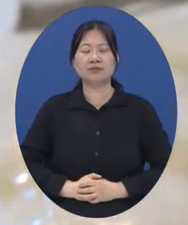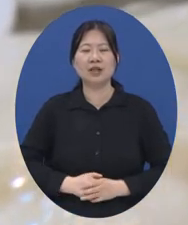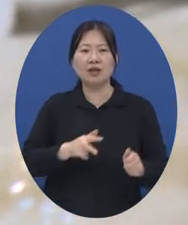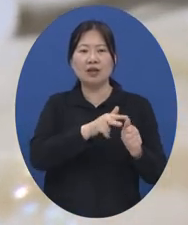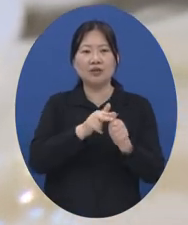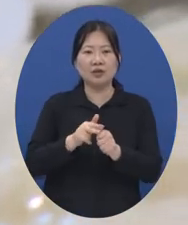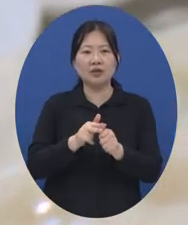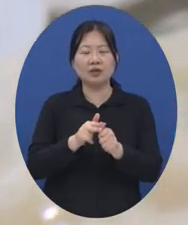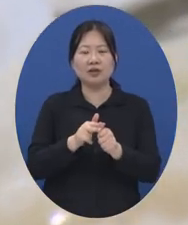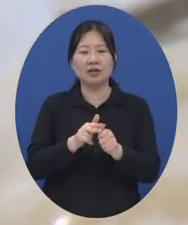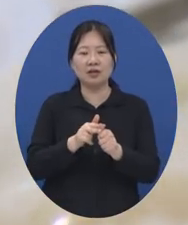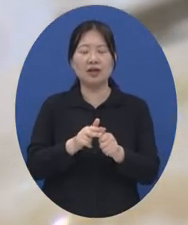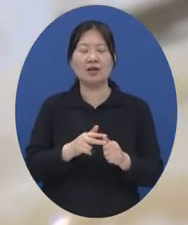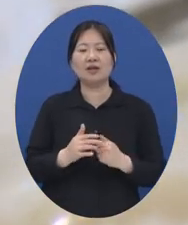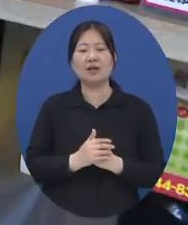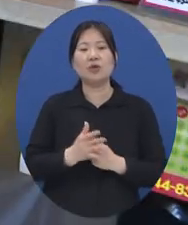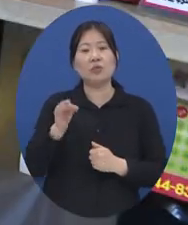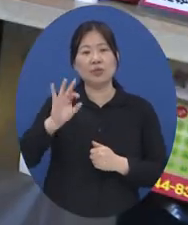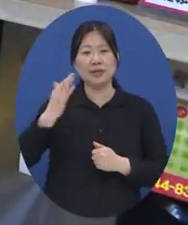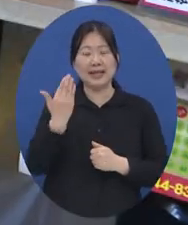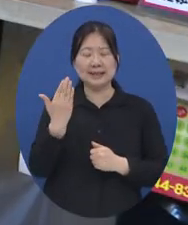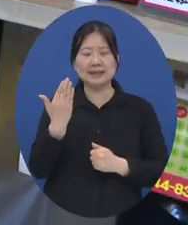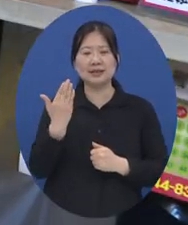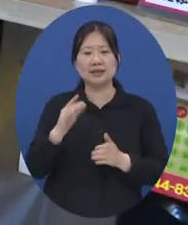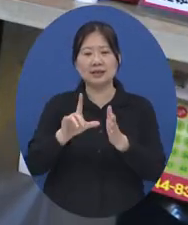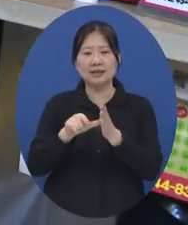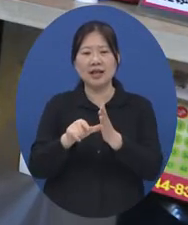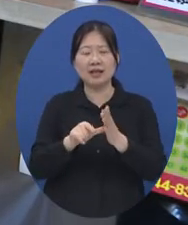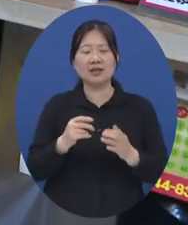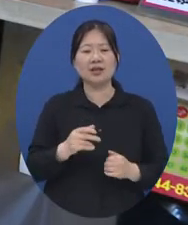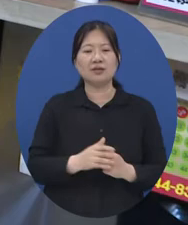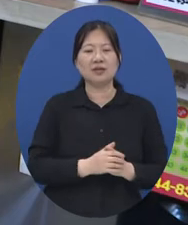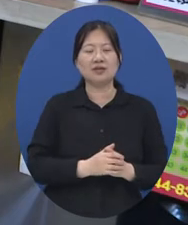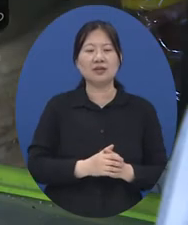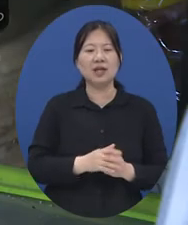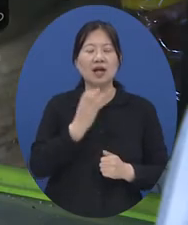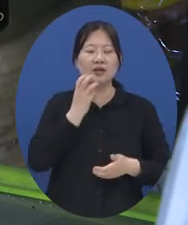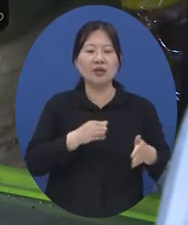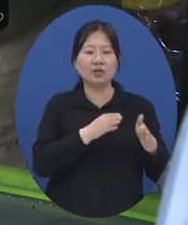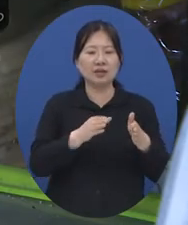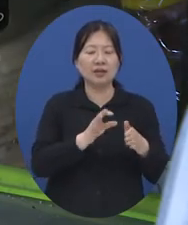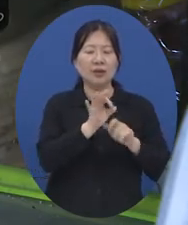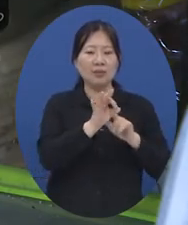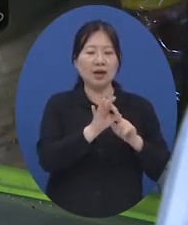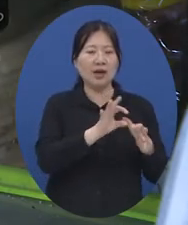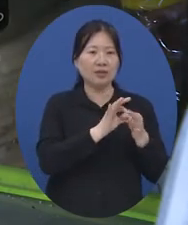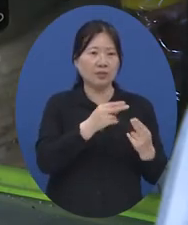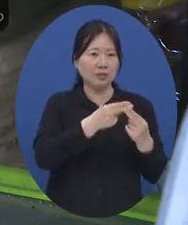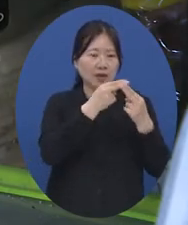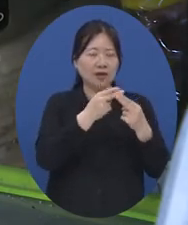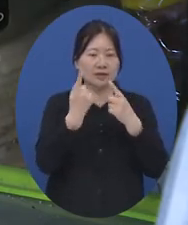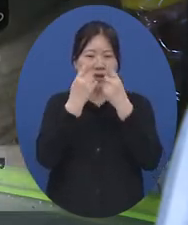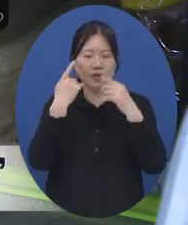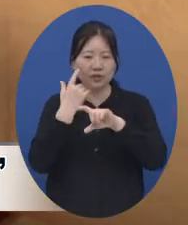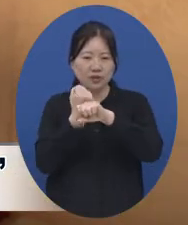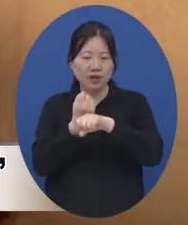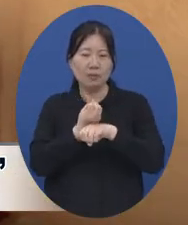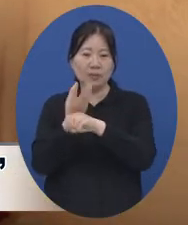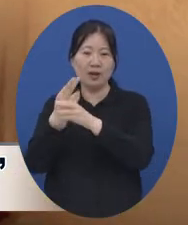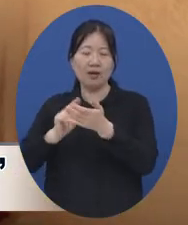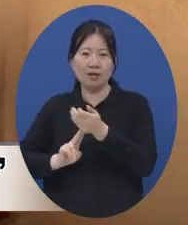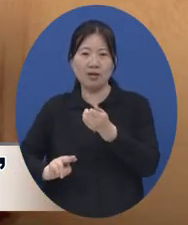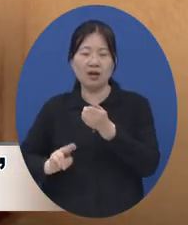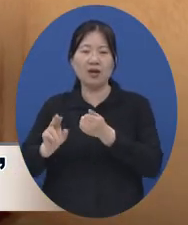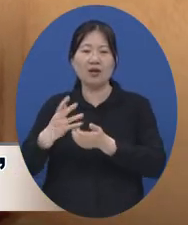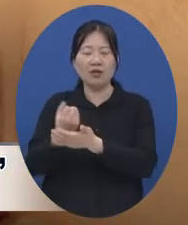데이터가 돈이 되는 시대. 경기도는 지역 화폐를 통해 쌓인 데이터를 대학과 연구소 등에 판매했습니다. 판매를 통해 얻게 된